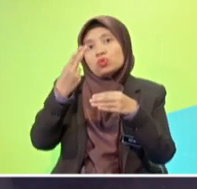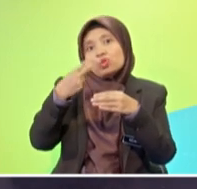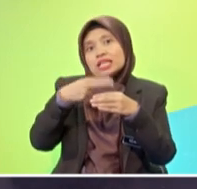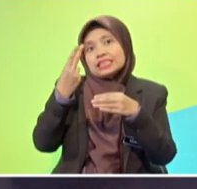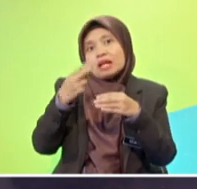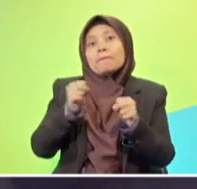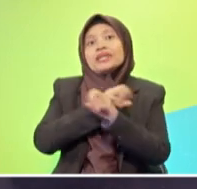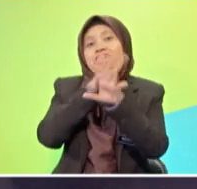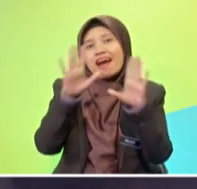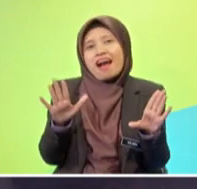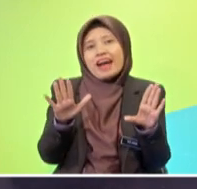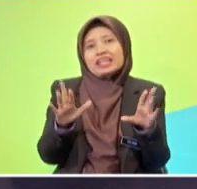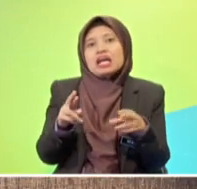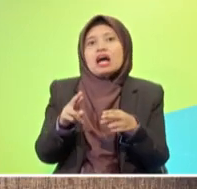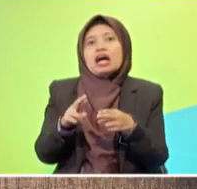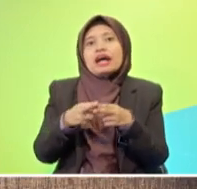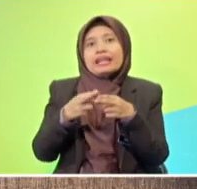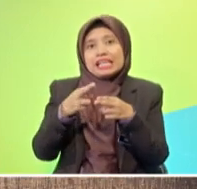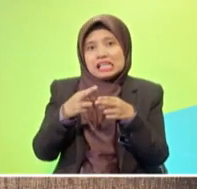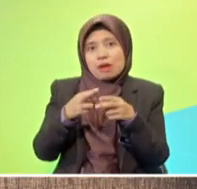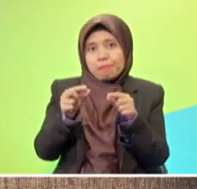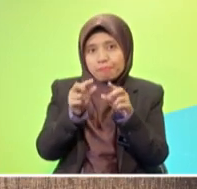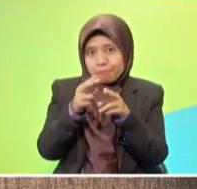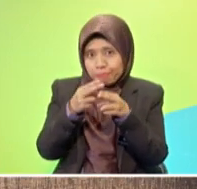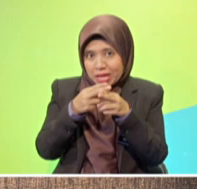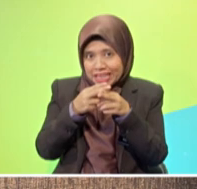krana seekor anak ini